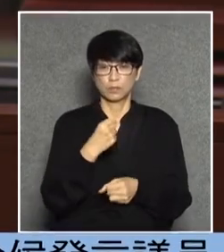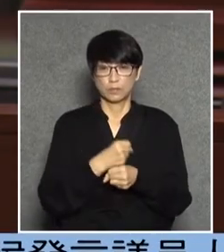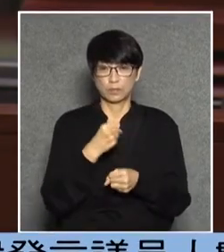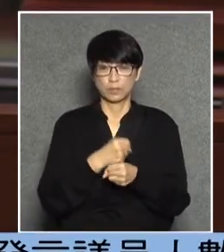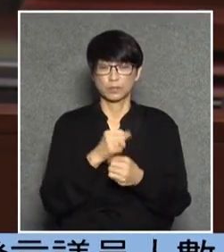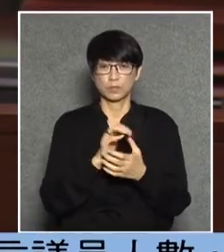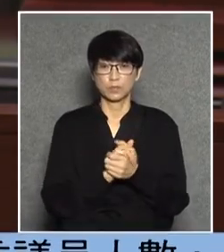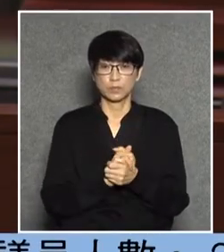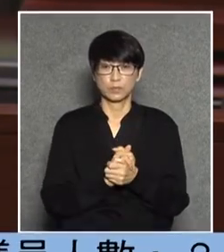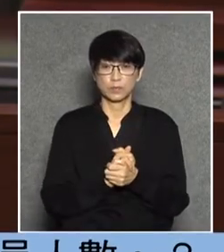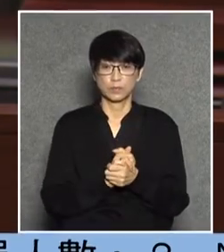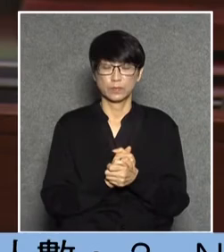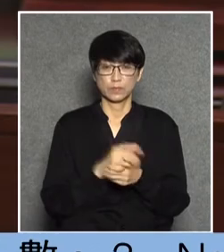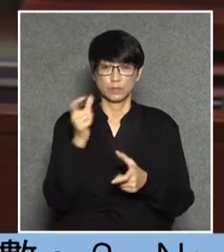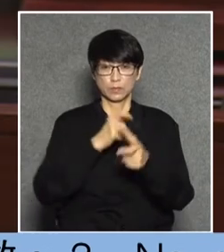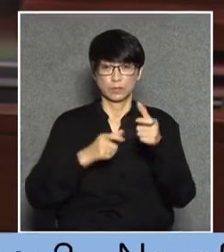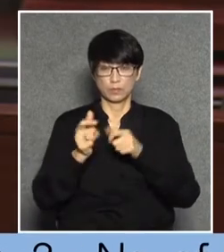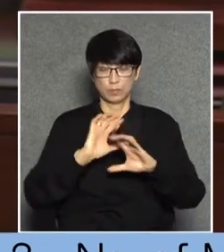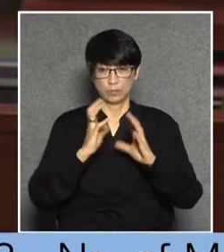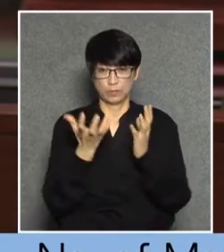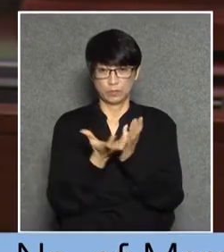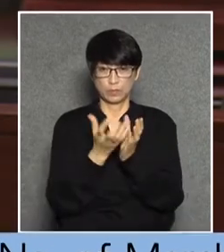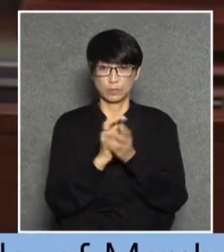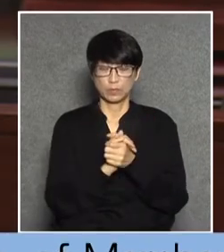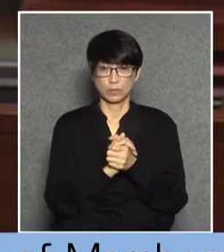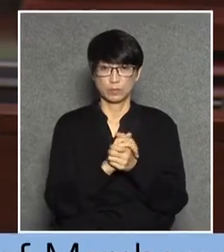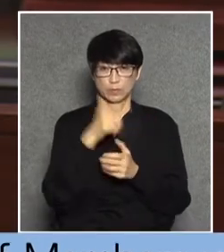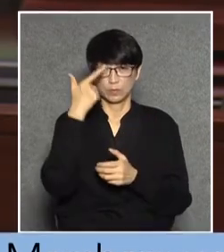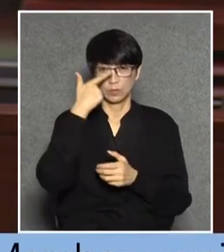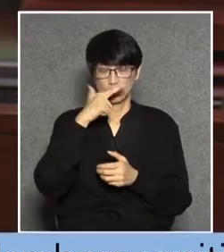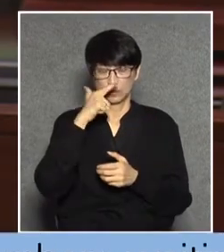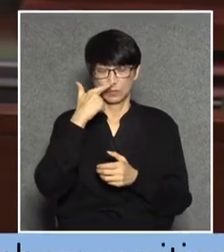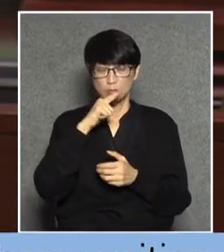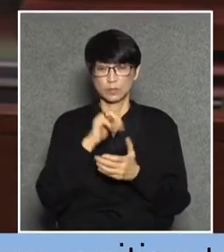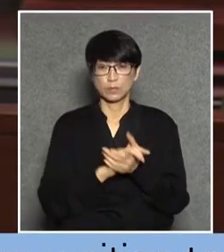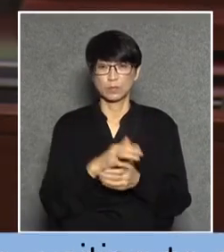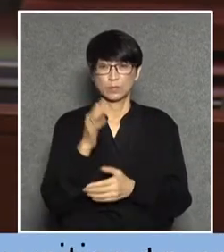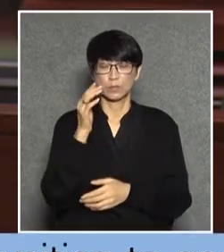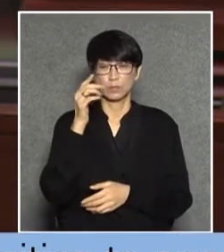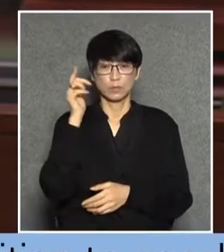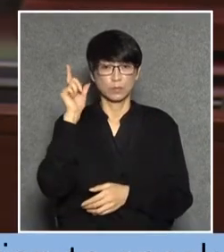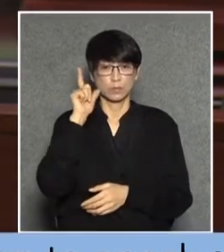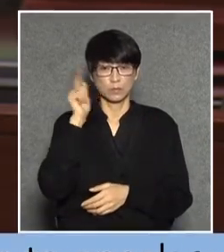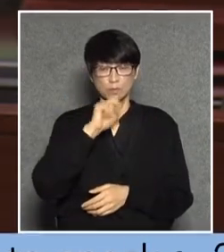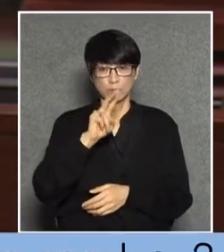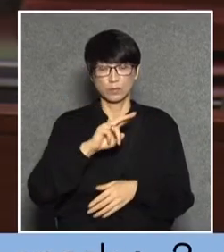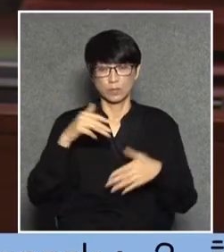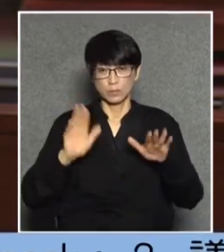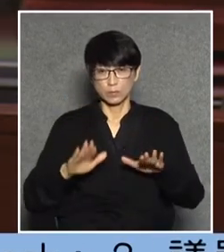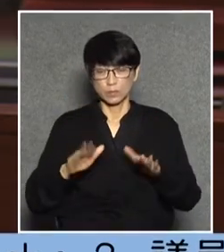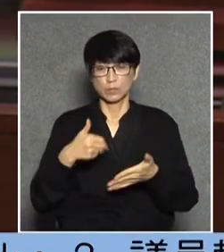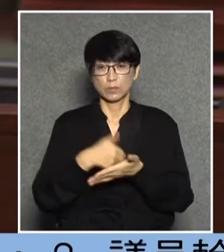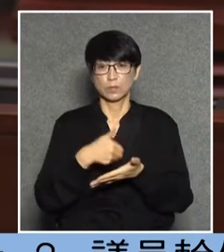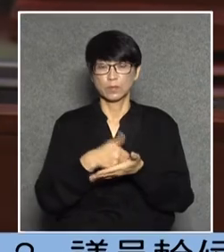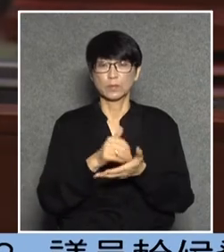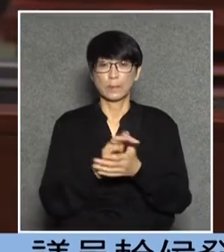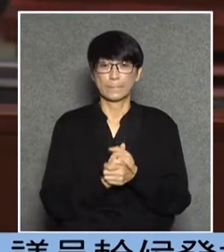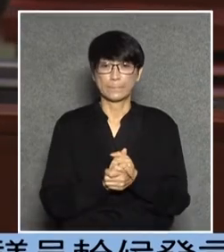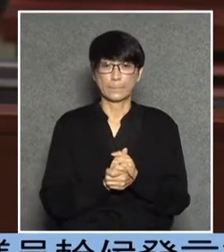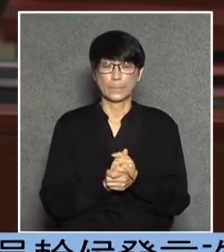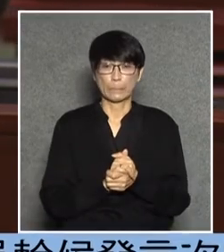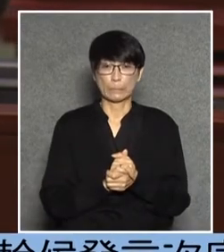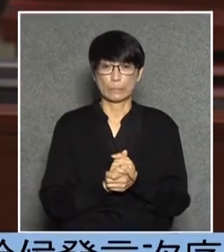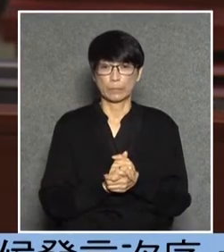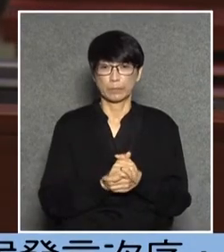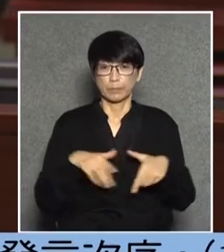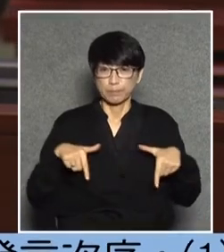啲財團即係新創建啊，李嘉誠都係慢慢賣嘅，唔敢大手大腳